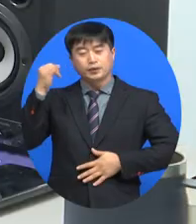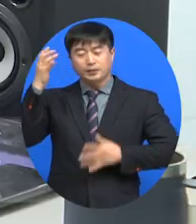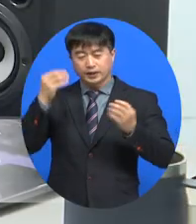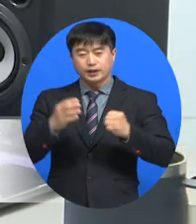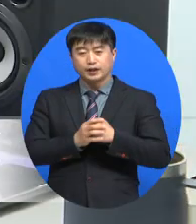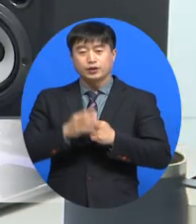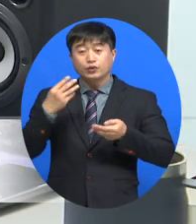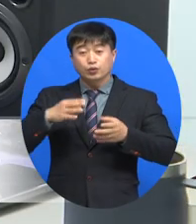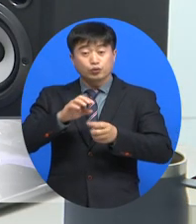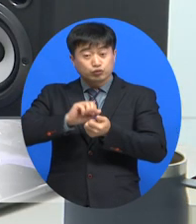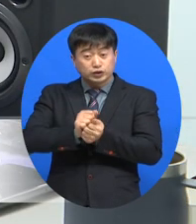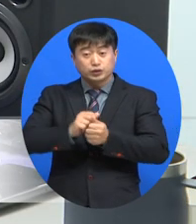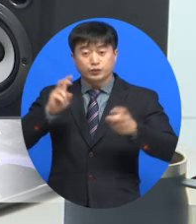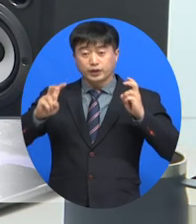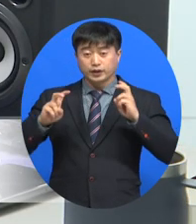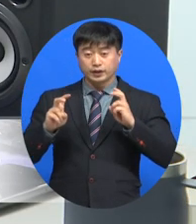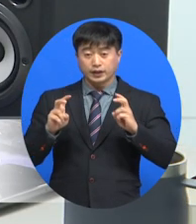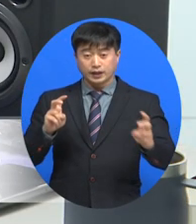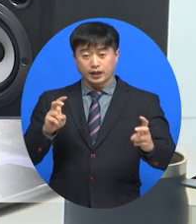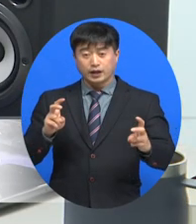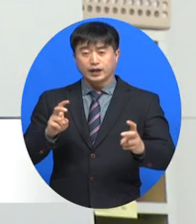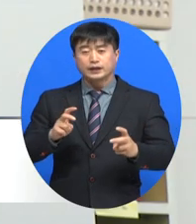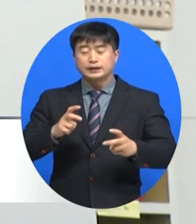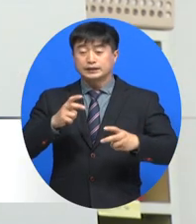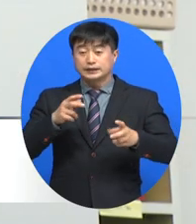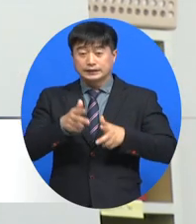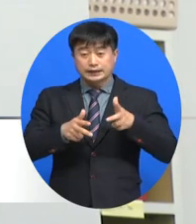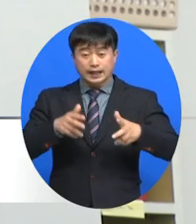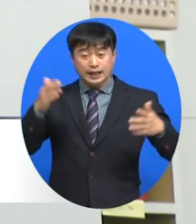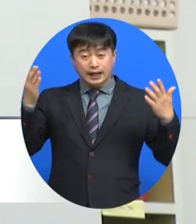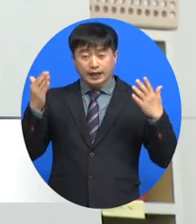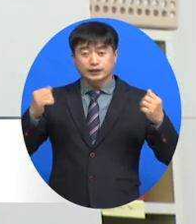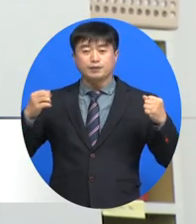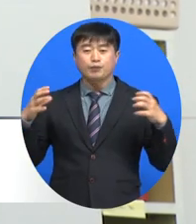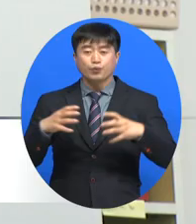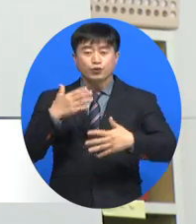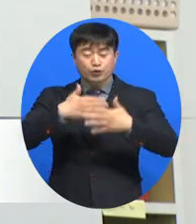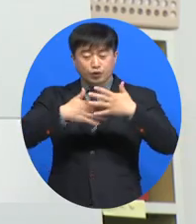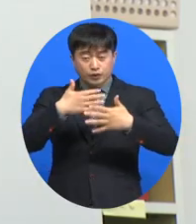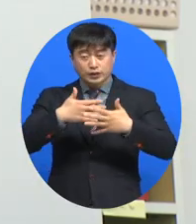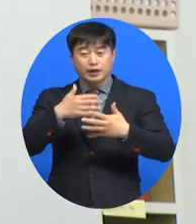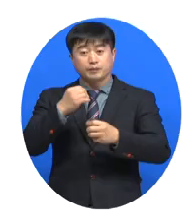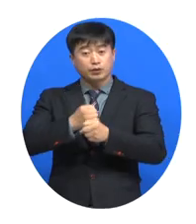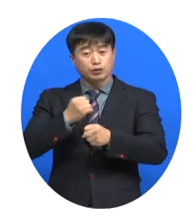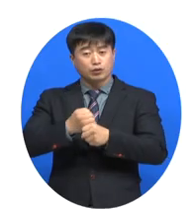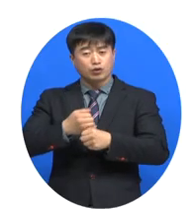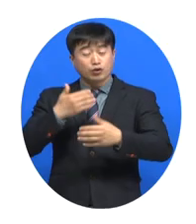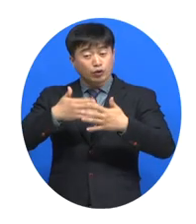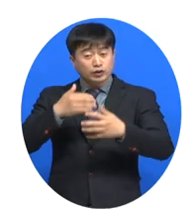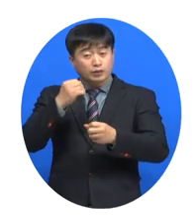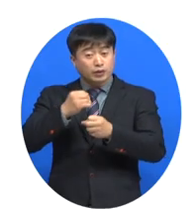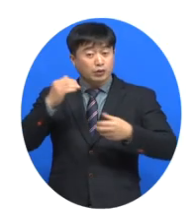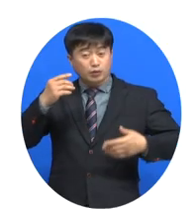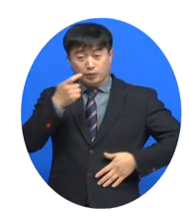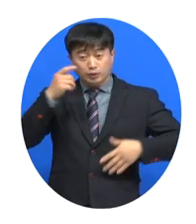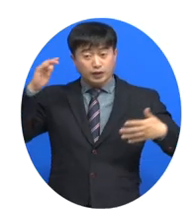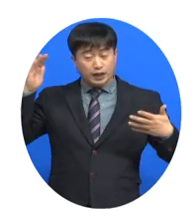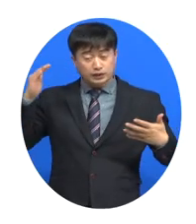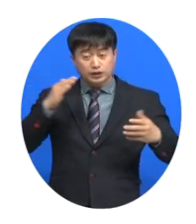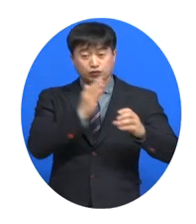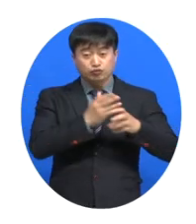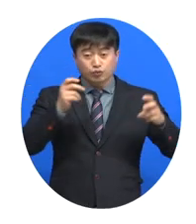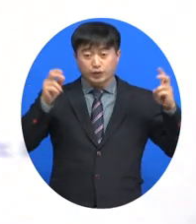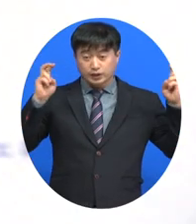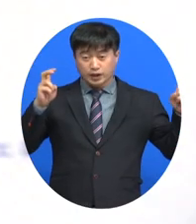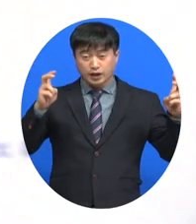내서 경기도 주식회사의 산학협력 홍보영상 제작사업은 돈의 영상 전공 학생들과 돈의 중소기업을